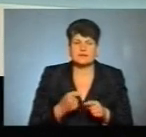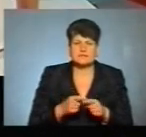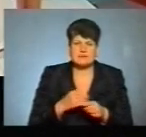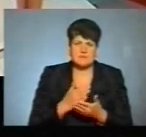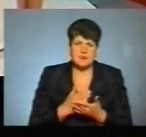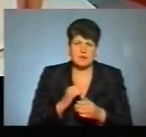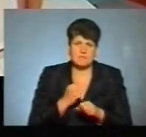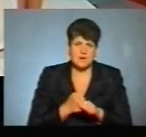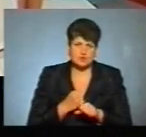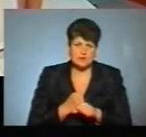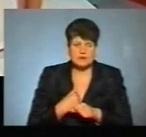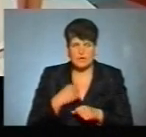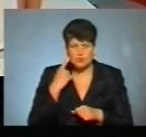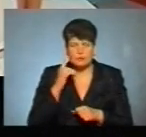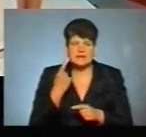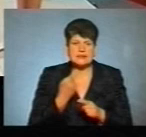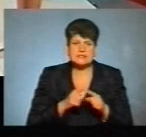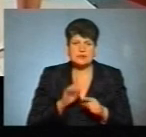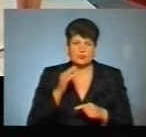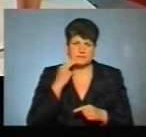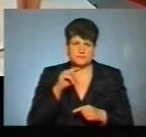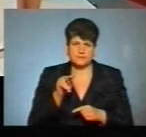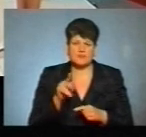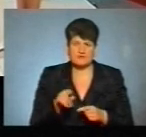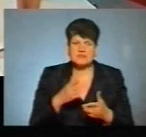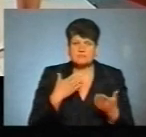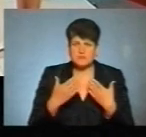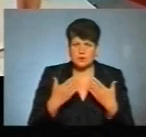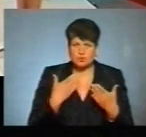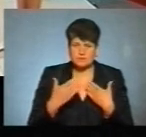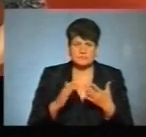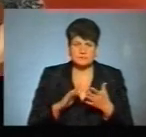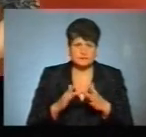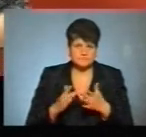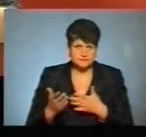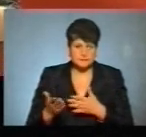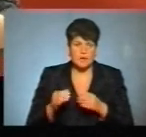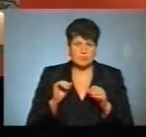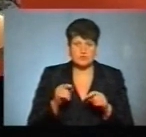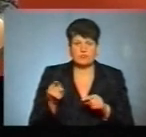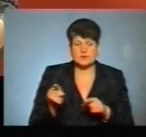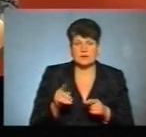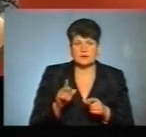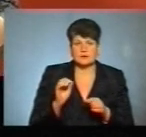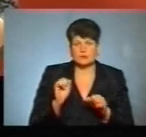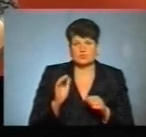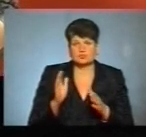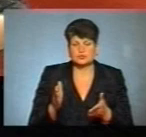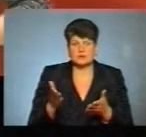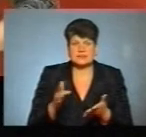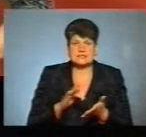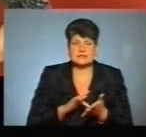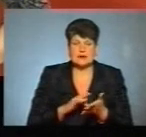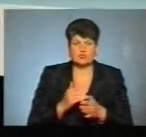це має працювати, мені здається, це буде найефективніше. А, до речі, ви спілкуєтеся із соцслужбами? Можливо, вони би могли би стати цією центральною частиною? Так, ми